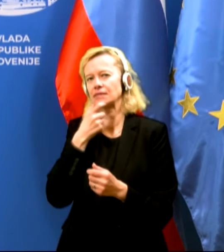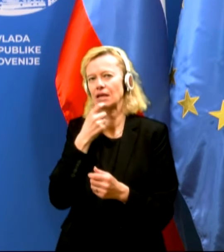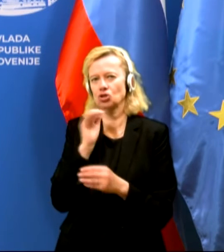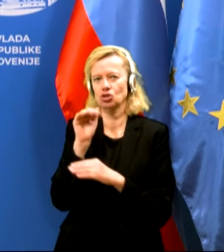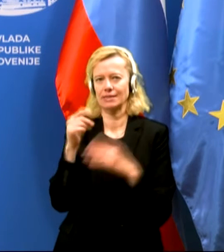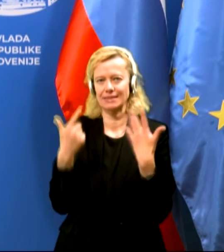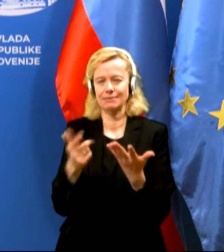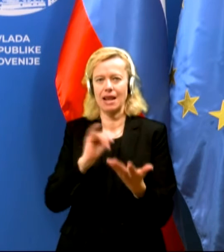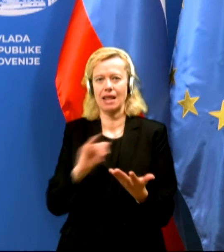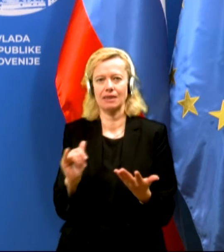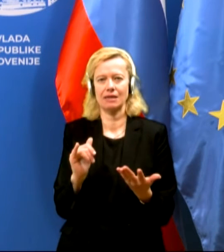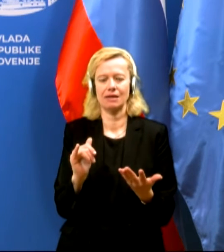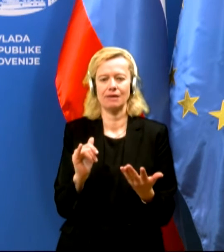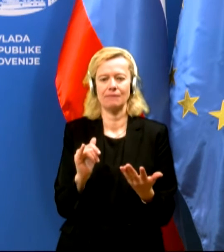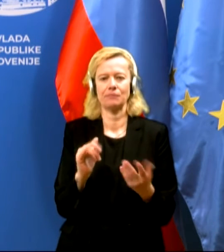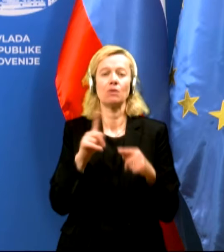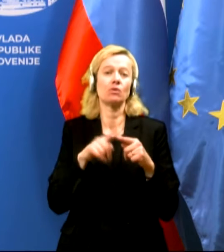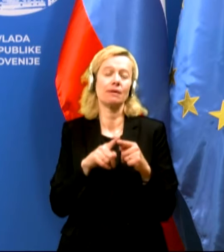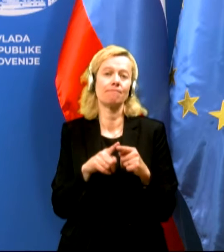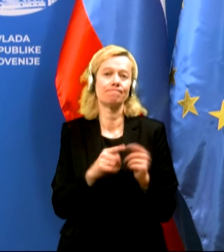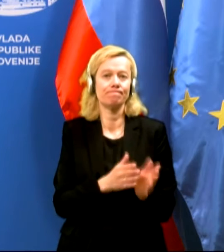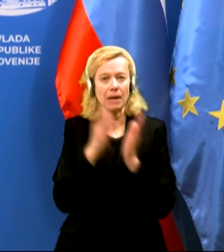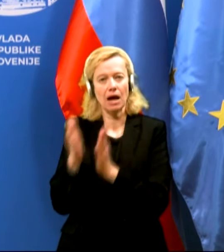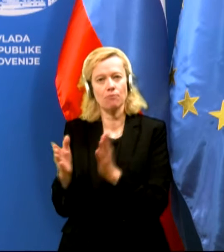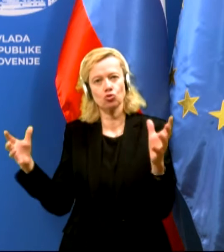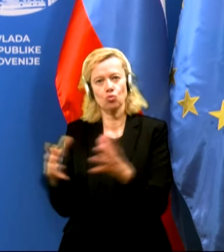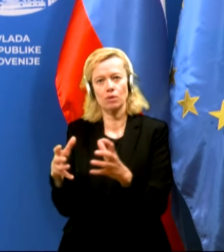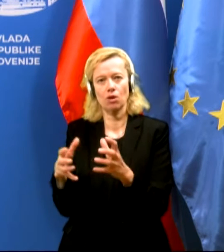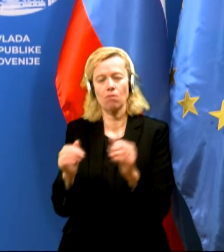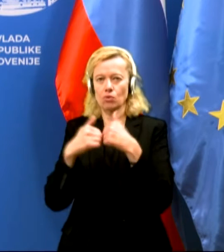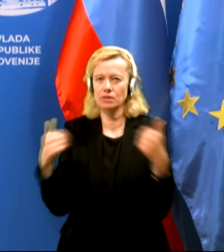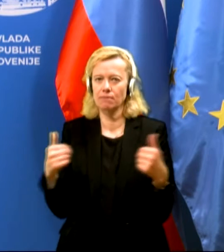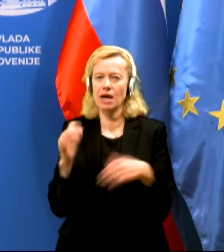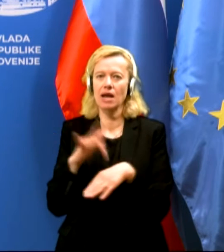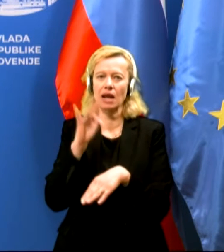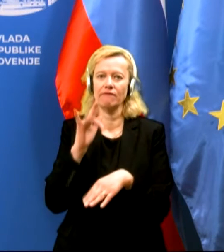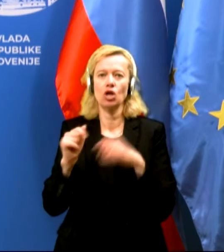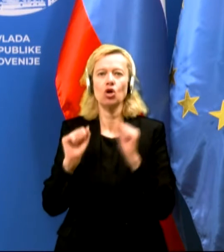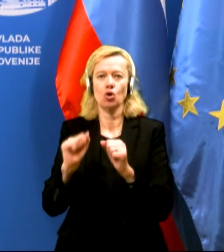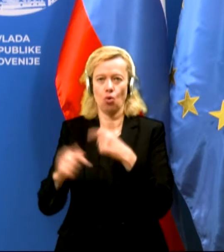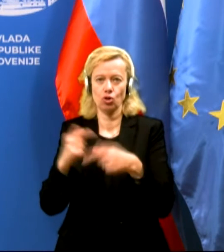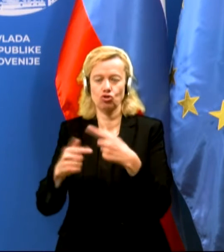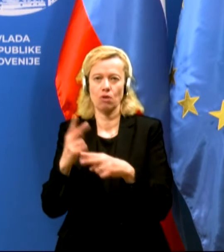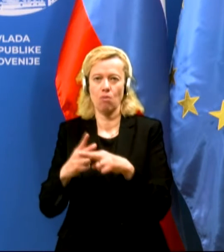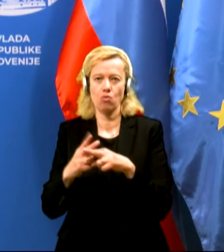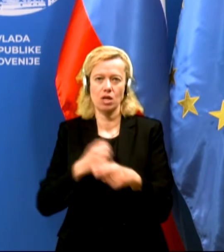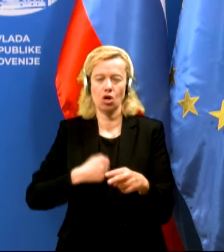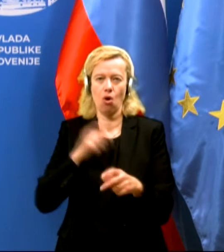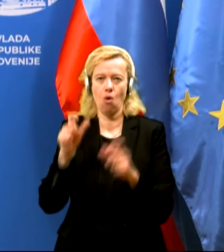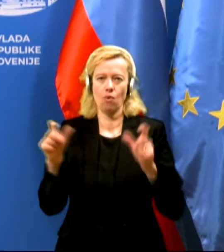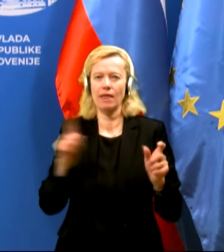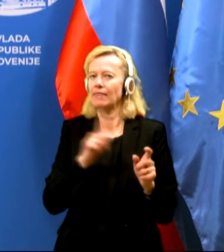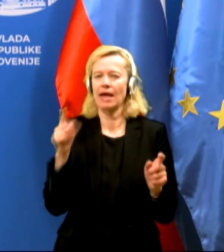od 70 let. Potem pa prihajamo na skupino posebej ranljivih kroničnih bolnikov, ne glede na